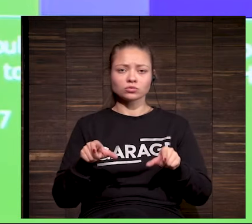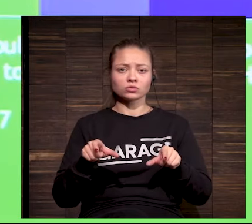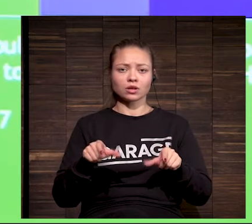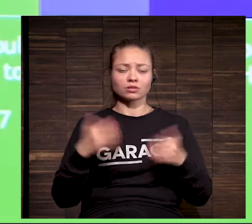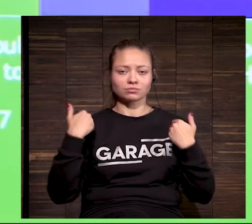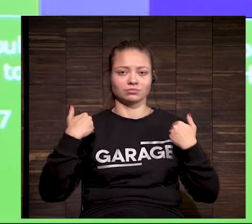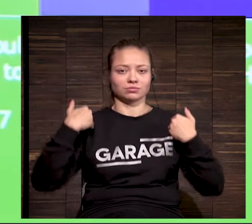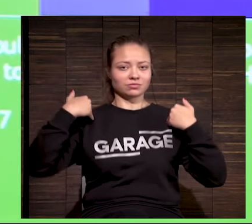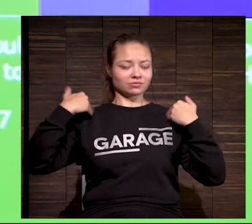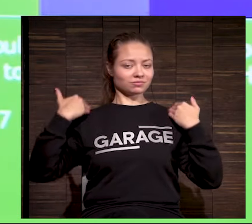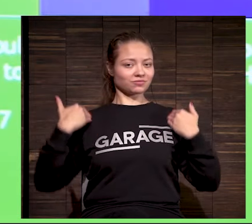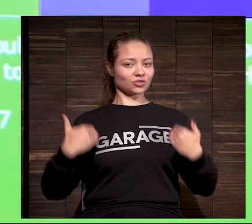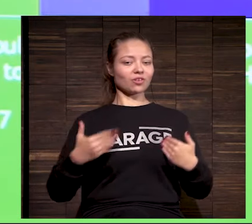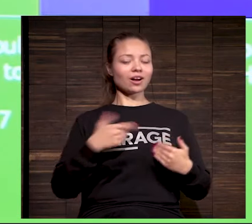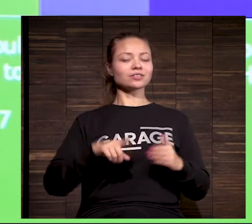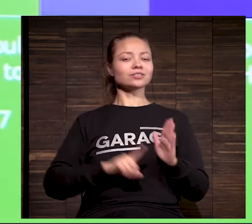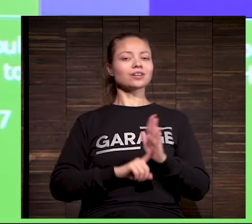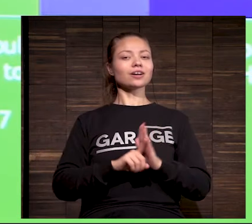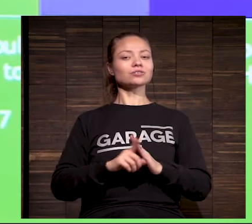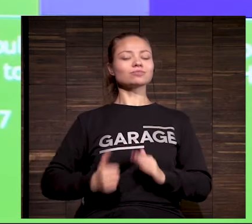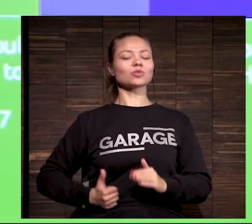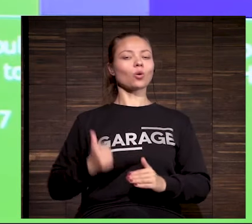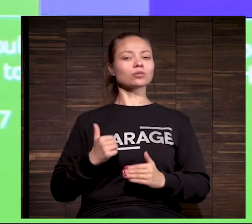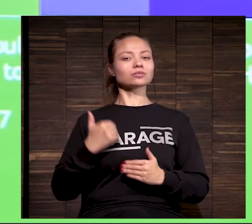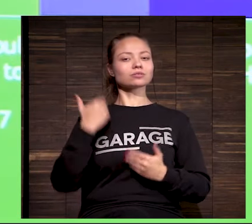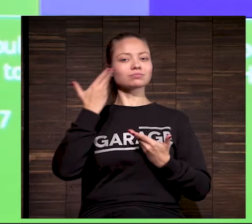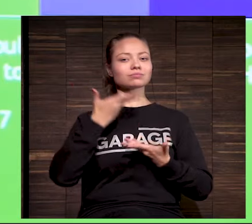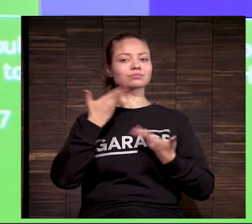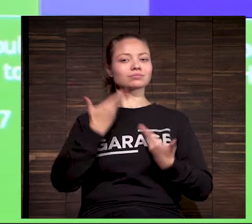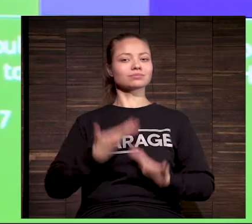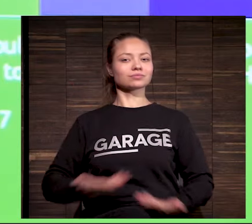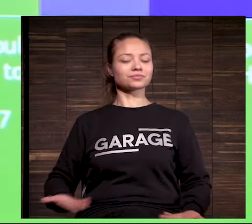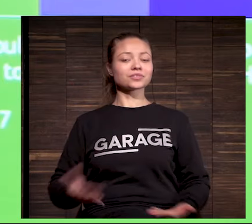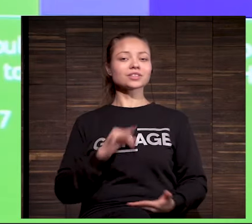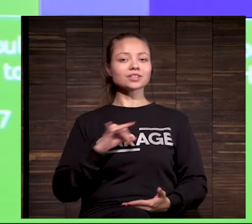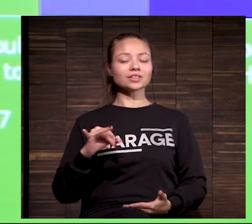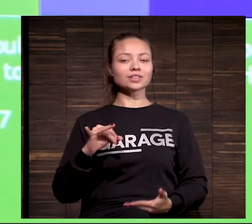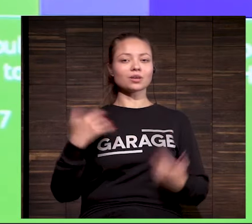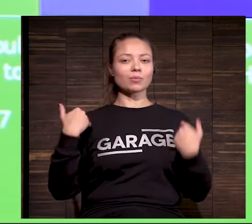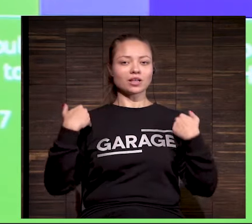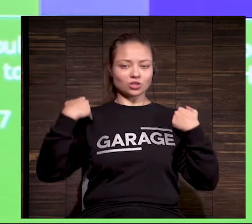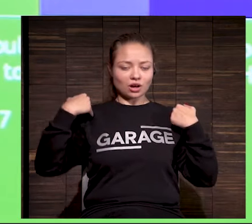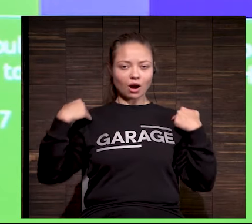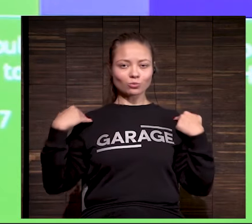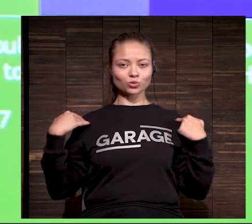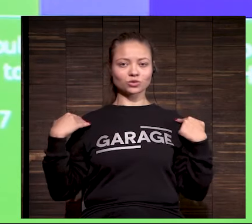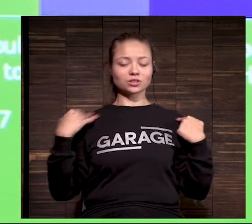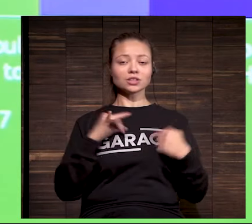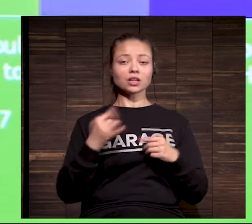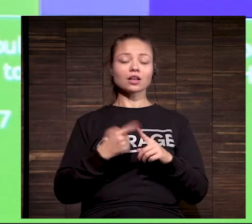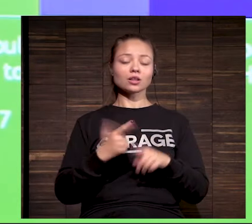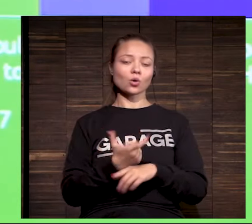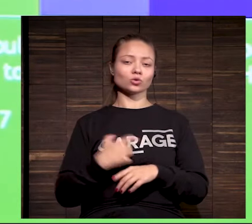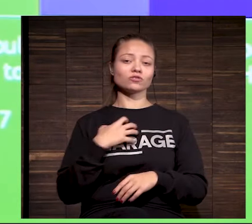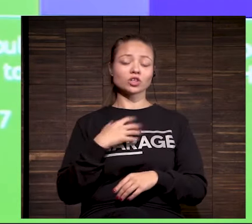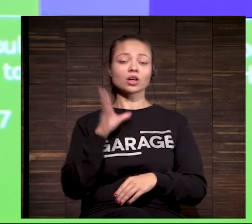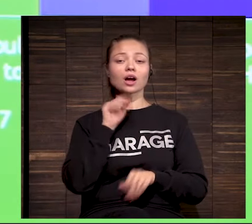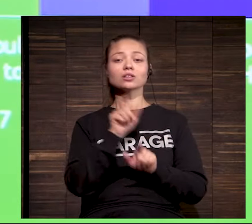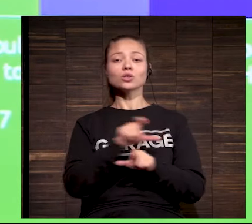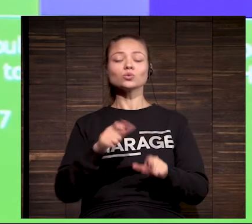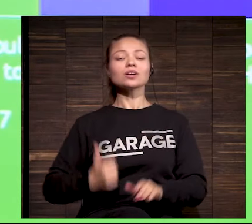осанка они начали гордо нести голову и опустили плечи и это очень важно когда